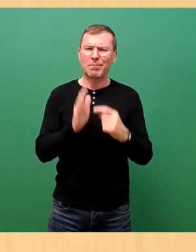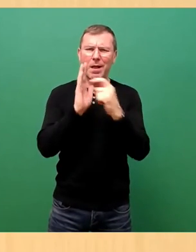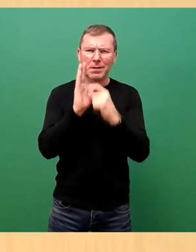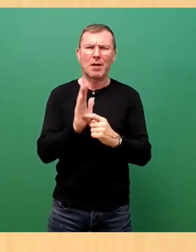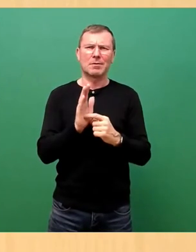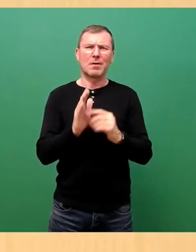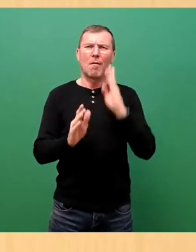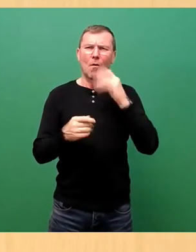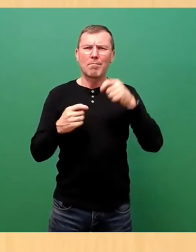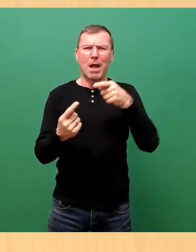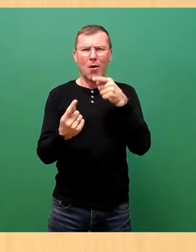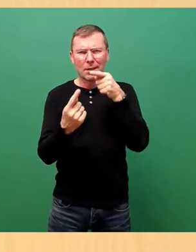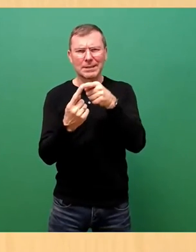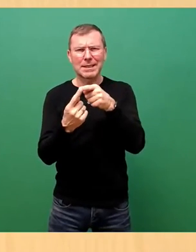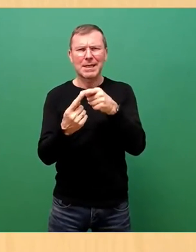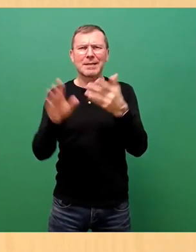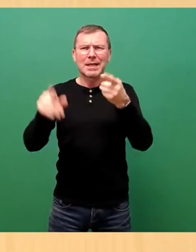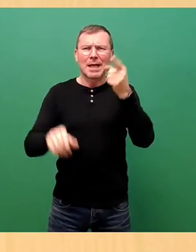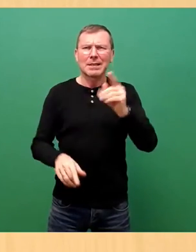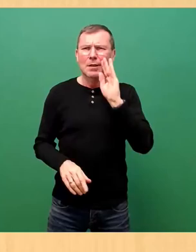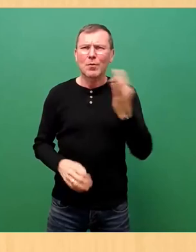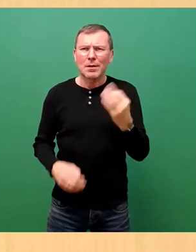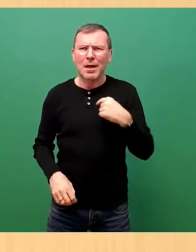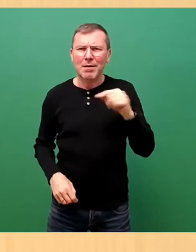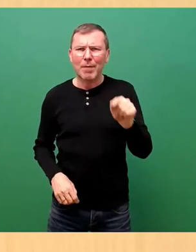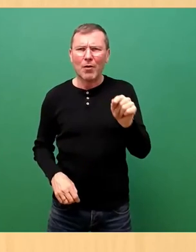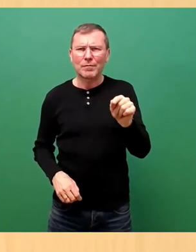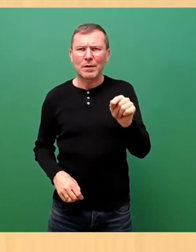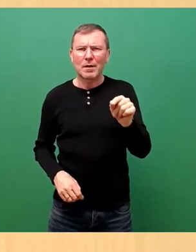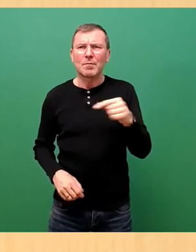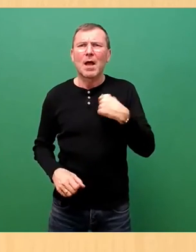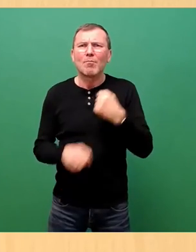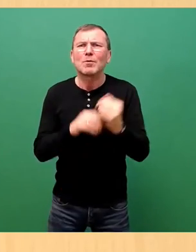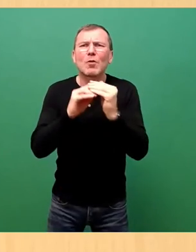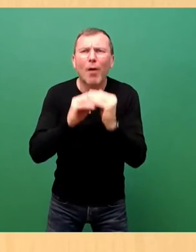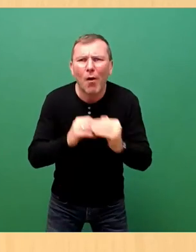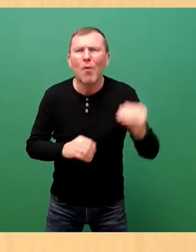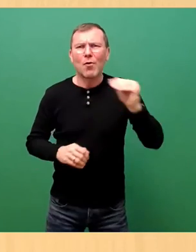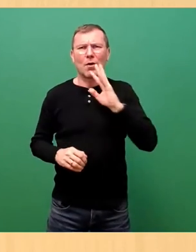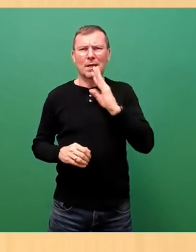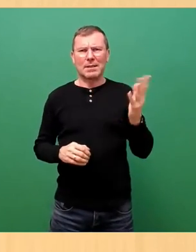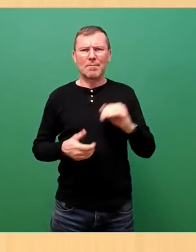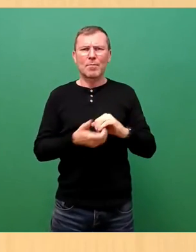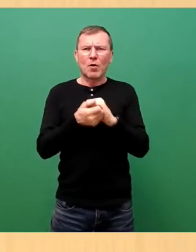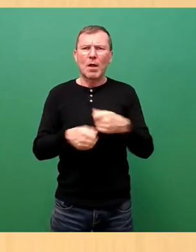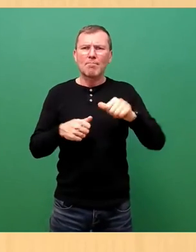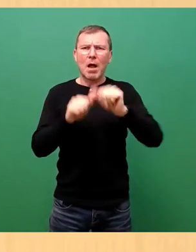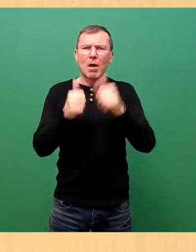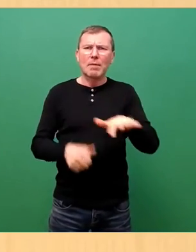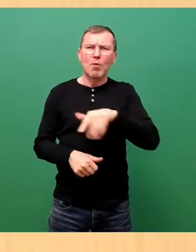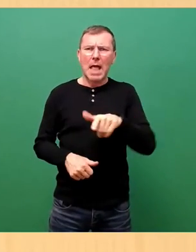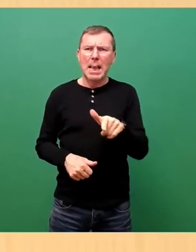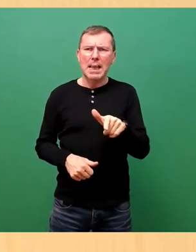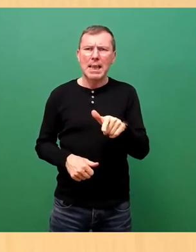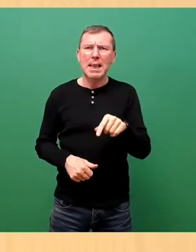Wohnungsbauziele, nämlich diese 10.000 Wohnungen, eigentlich über eine Erhöhung reden müssen. Das kooperative Baulandmodell begründet sich ja